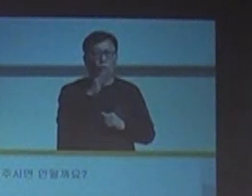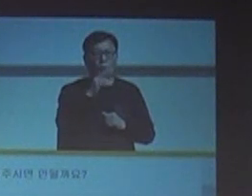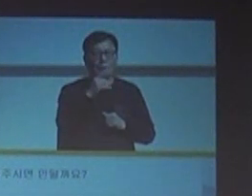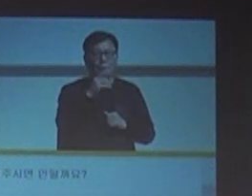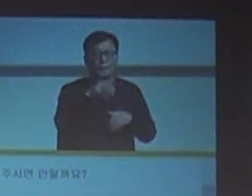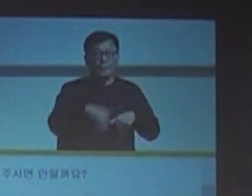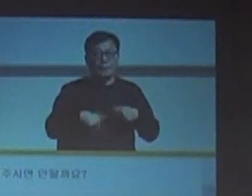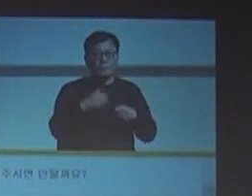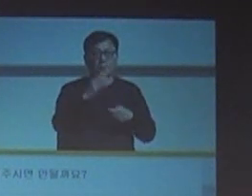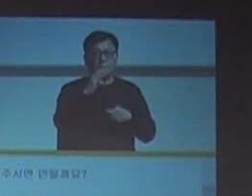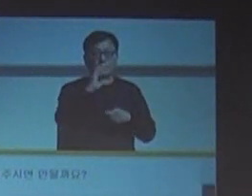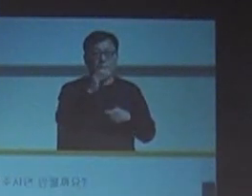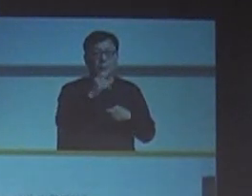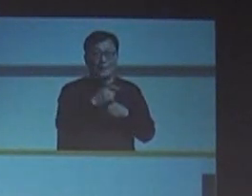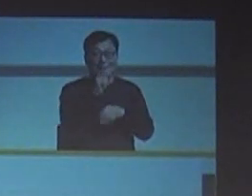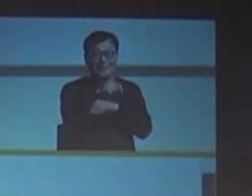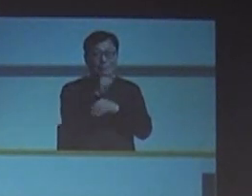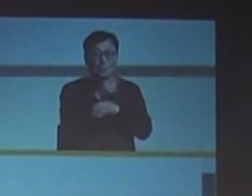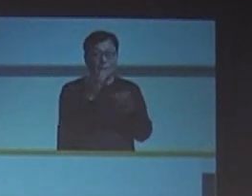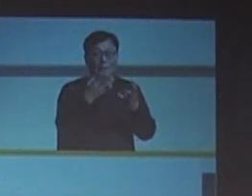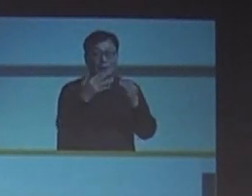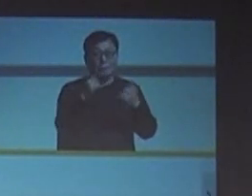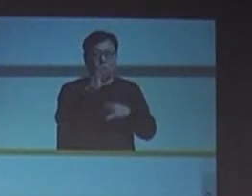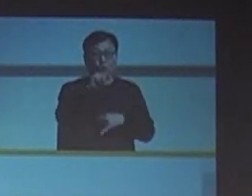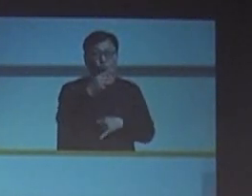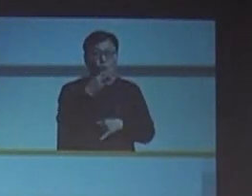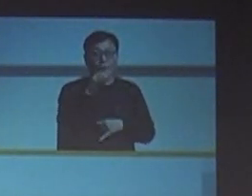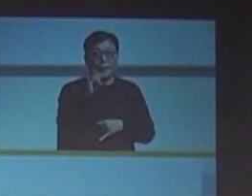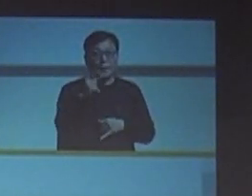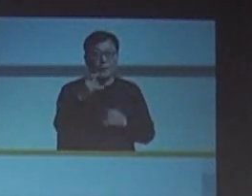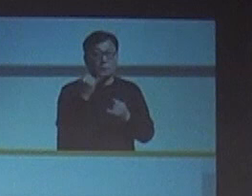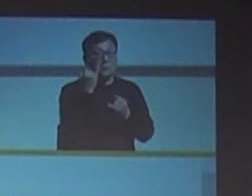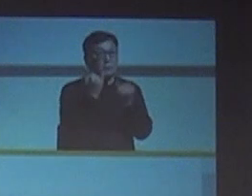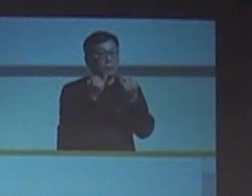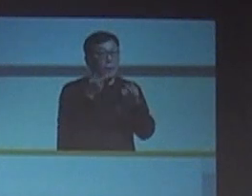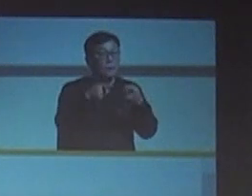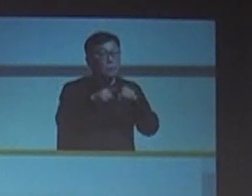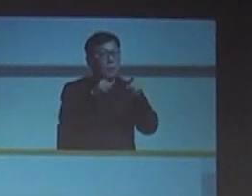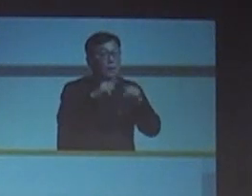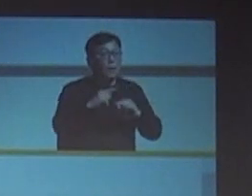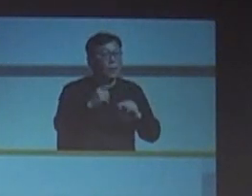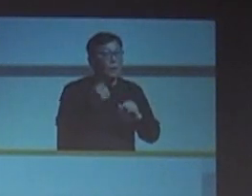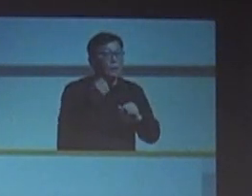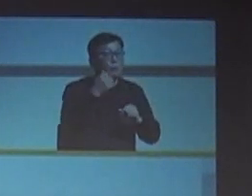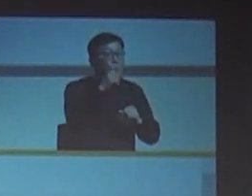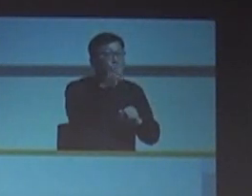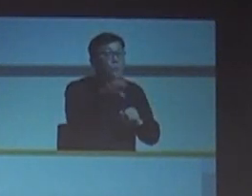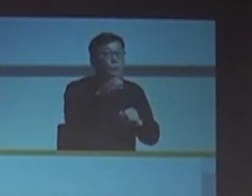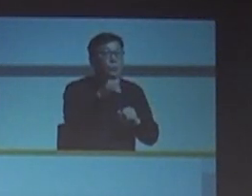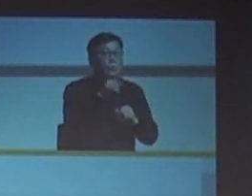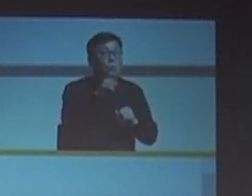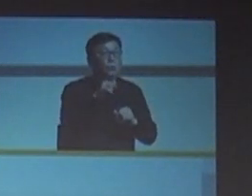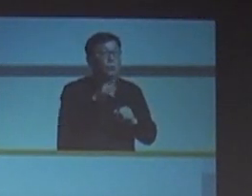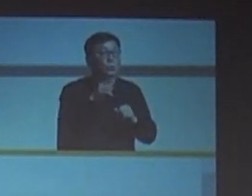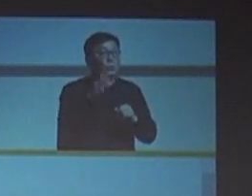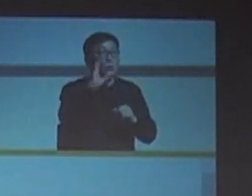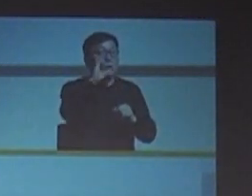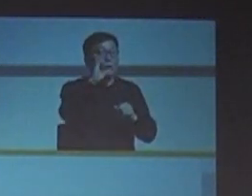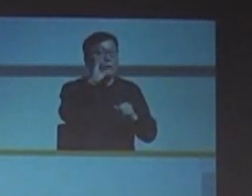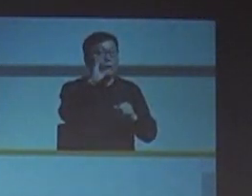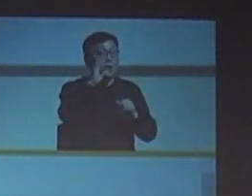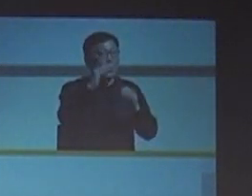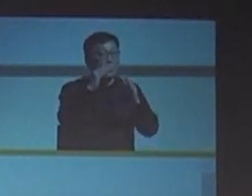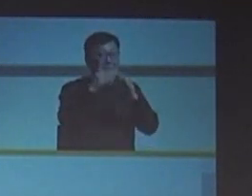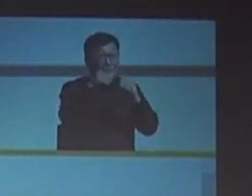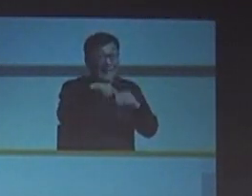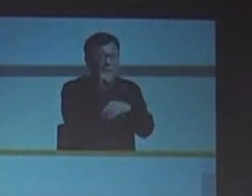남천성당 사무실 직원 율리아 자매님도 같이 왔어요. 어디 계신가요? 본당 사무실. 네, 사무실 비워놓고 오신 거예요? 네,